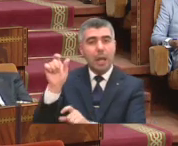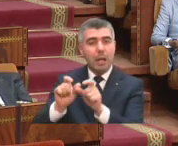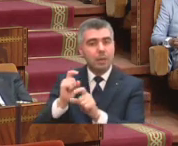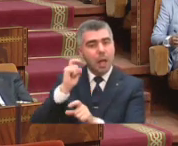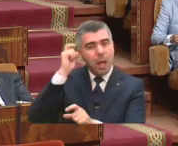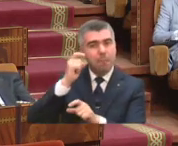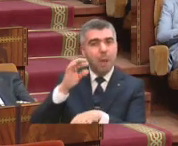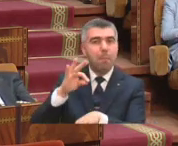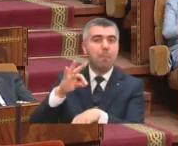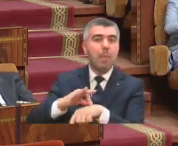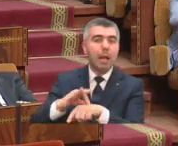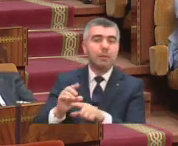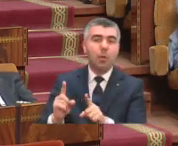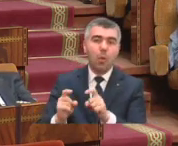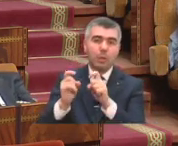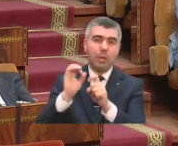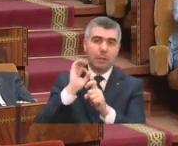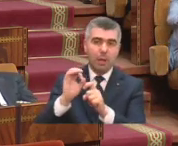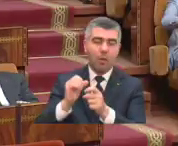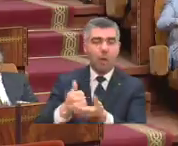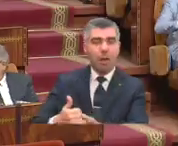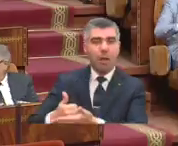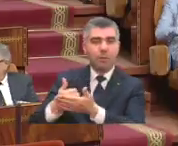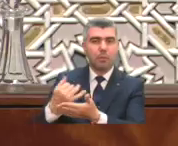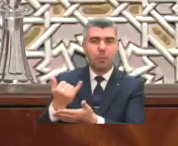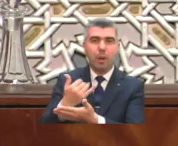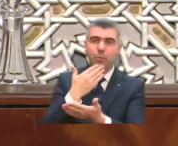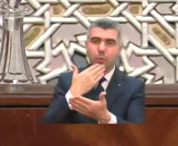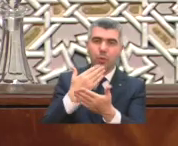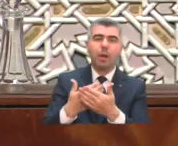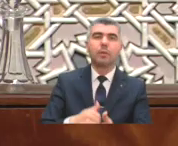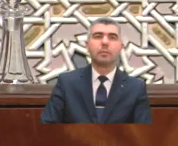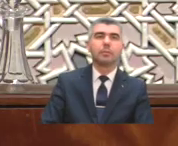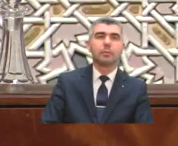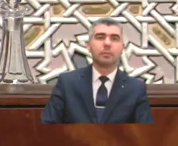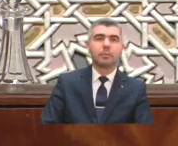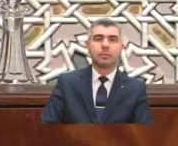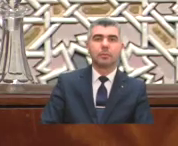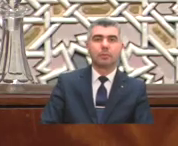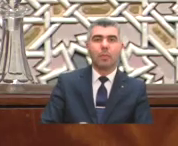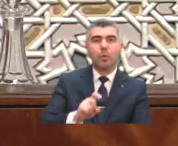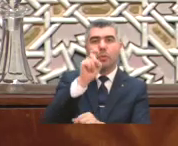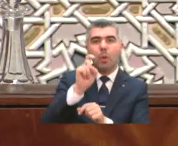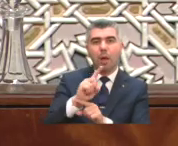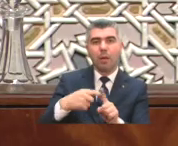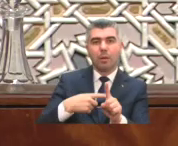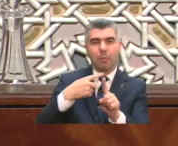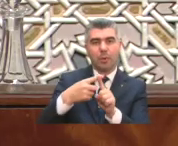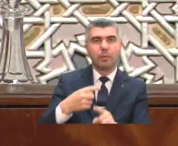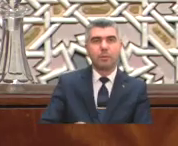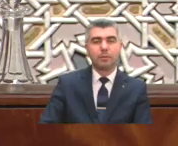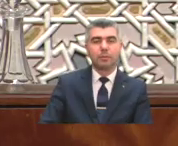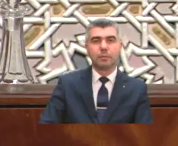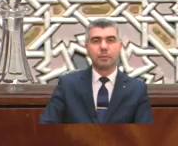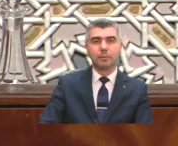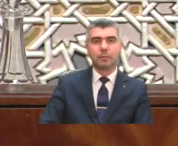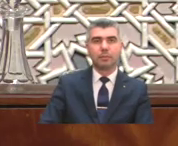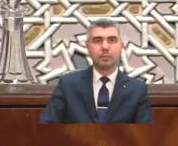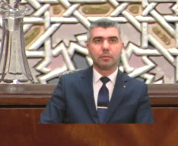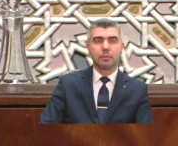بجديه وتنزلوها في الخريطه الصحيه. وشكرا. شكرا سي نائب المحترم، هل من تعقيب اضافي؟